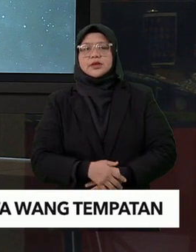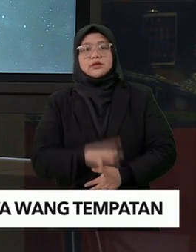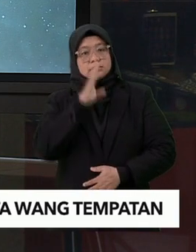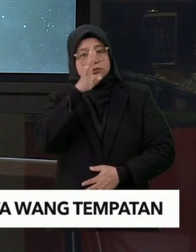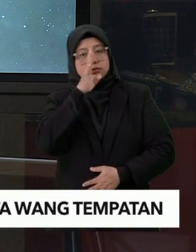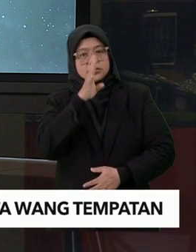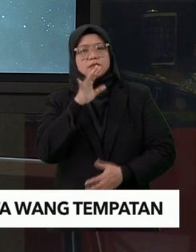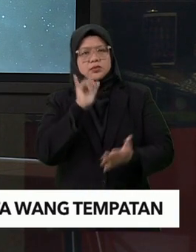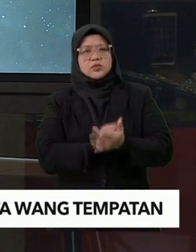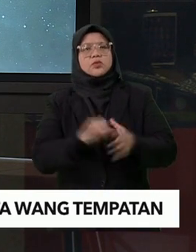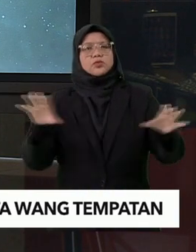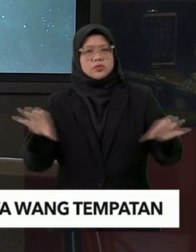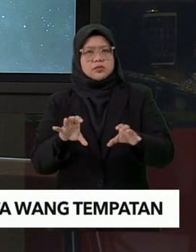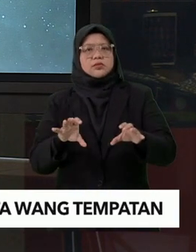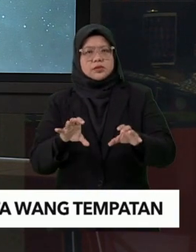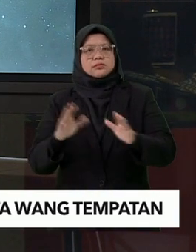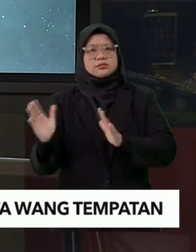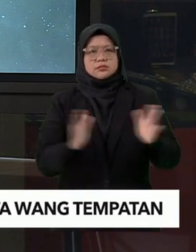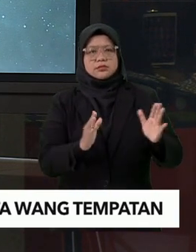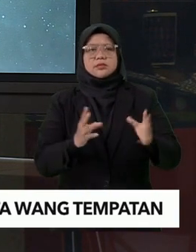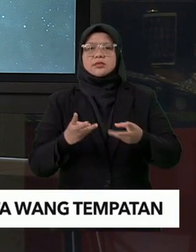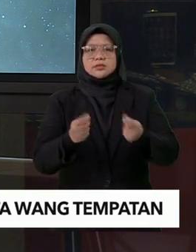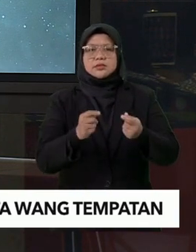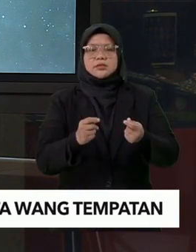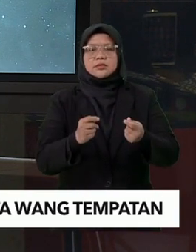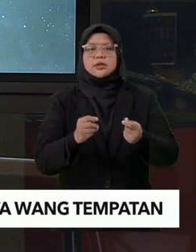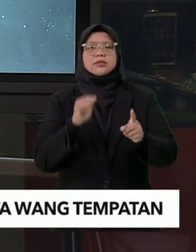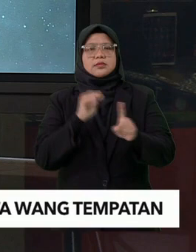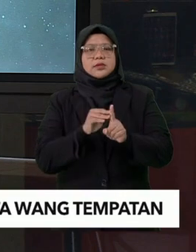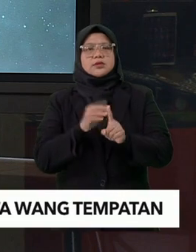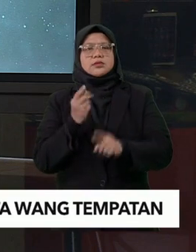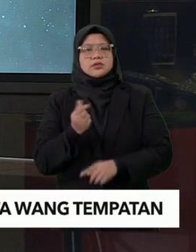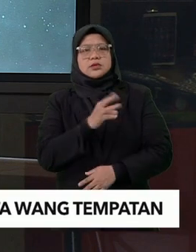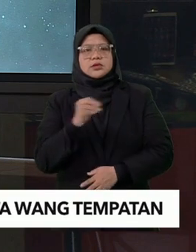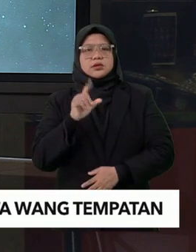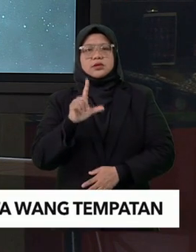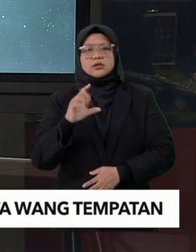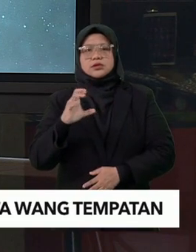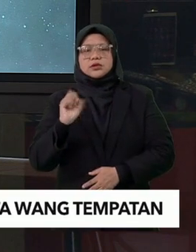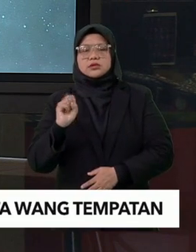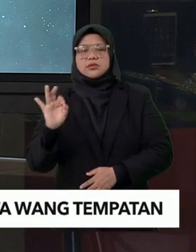inisiatif itu adalah rangka kerja penyelesaian mata Wang tempatan atau